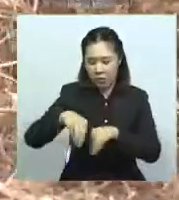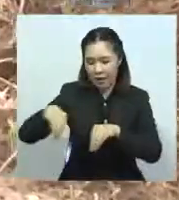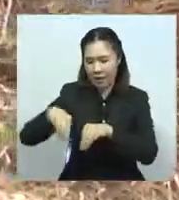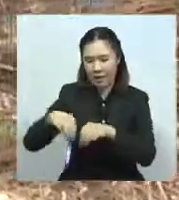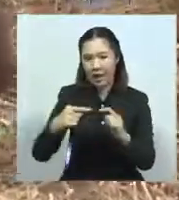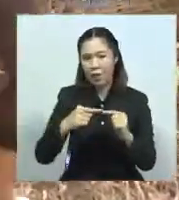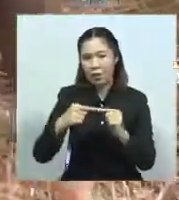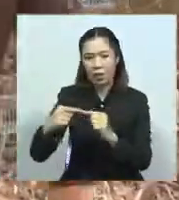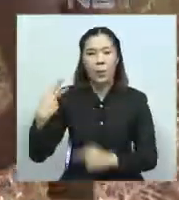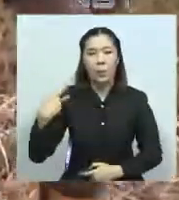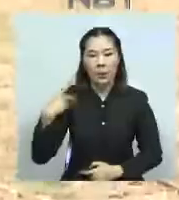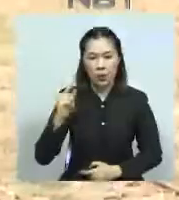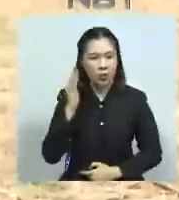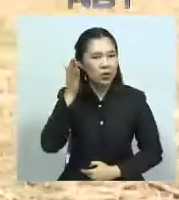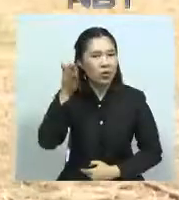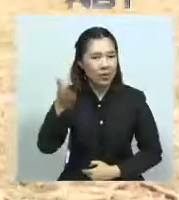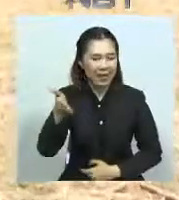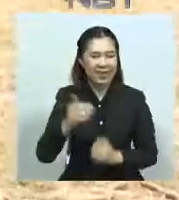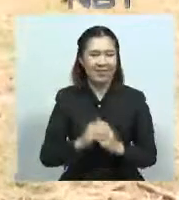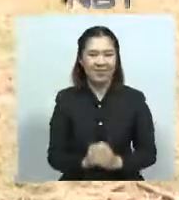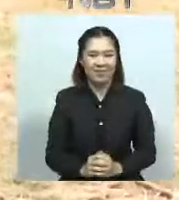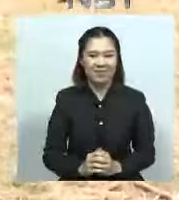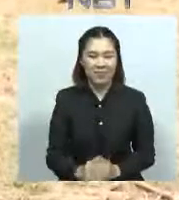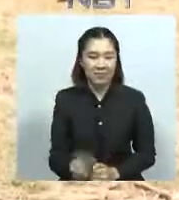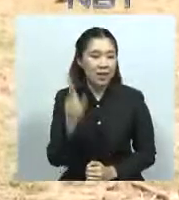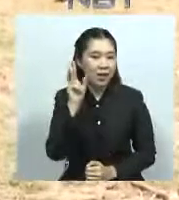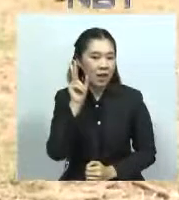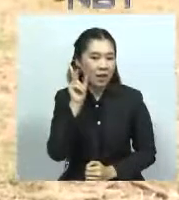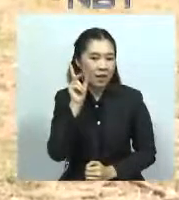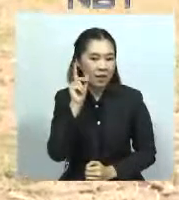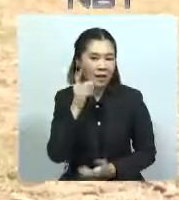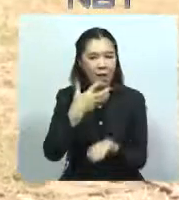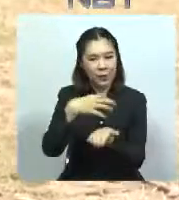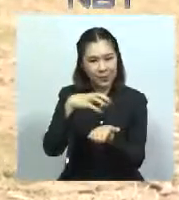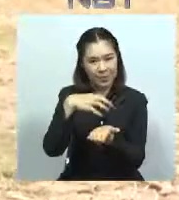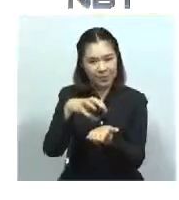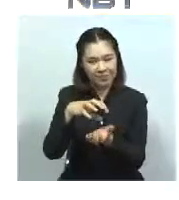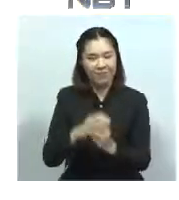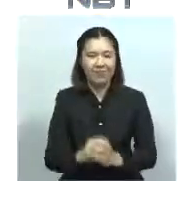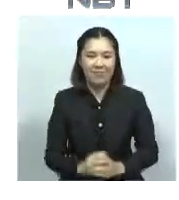เป็นประโยชน์ต่อไปยุทธนาภูธนากรวิจิตราดิจันดารายงาน